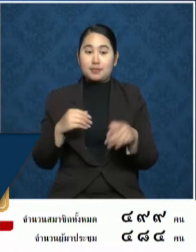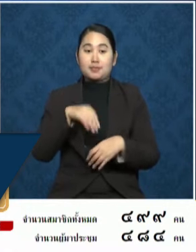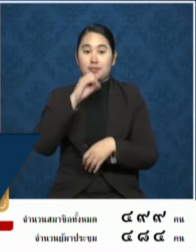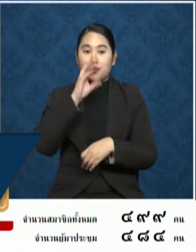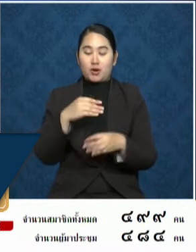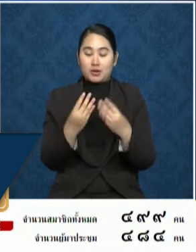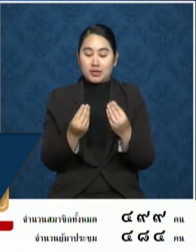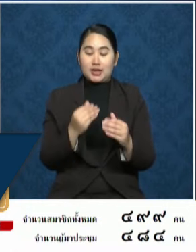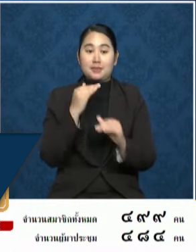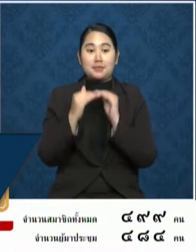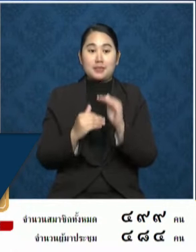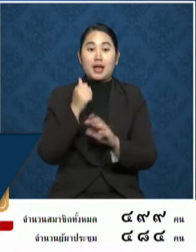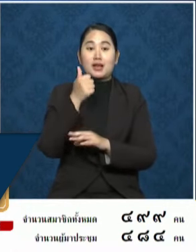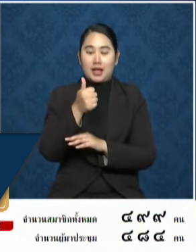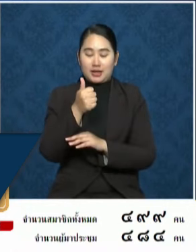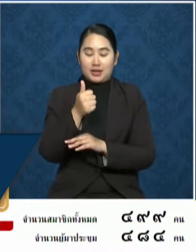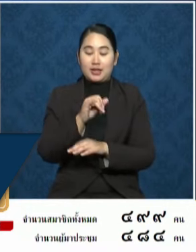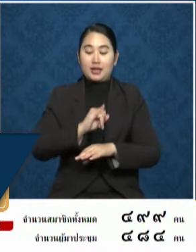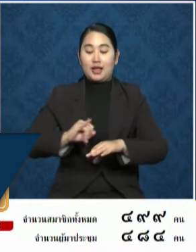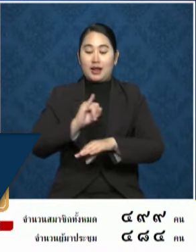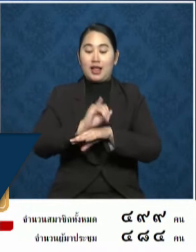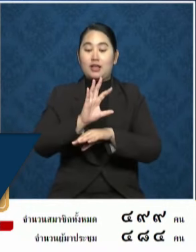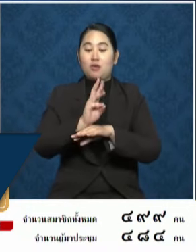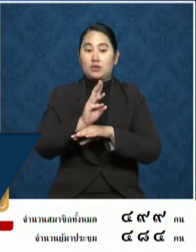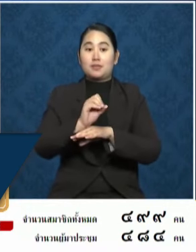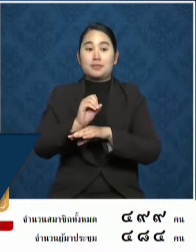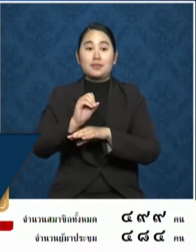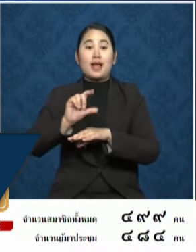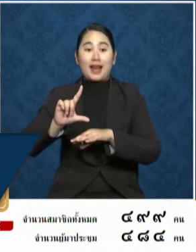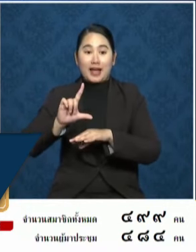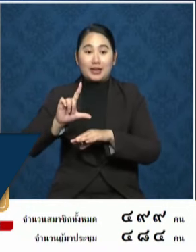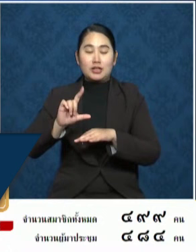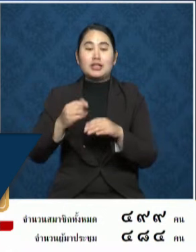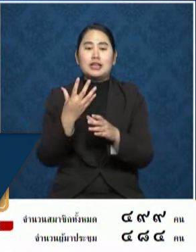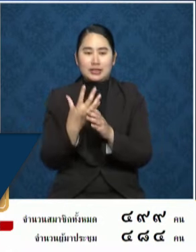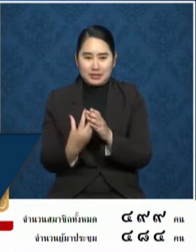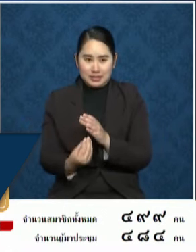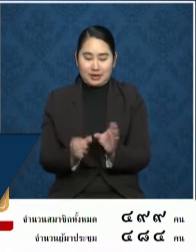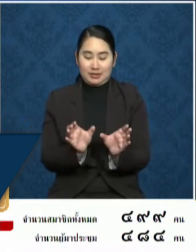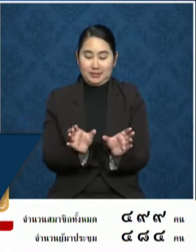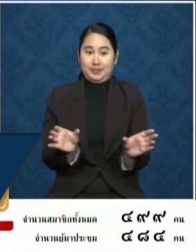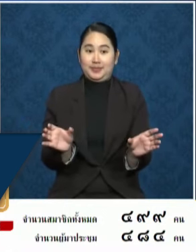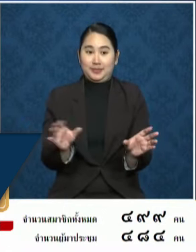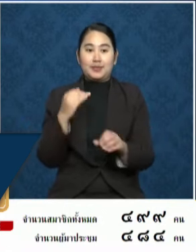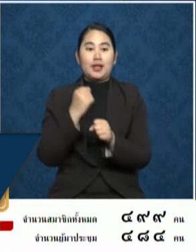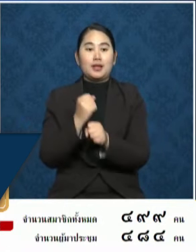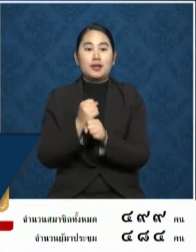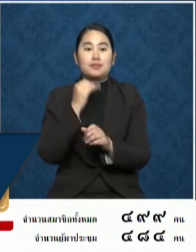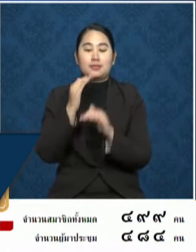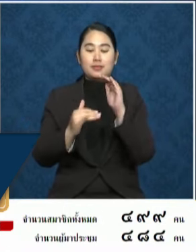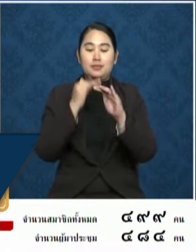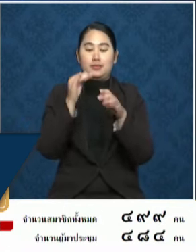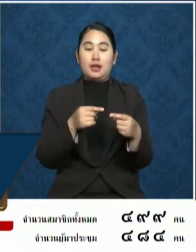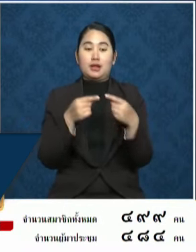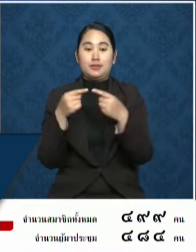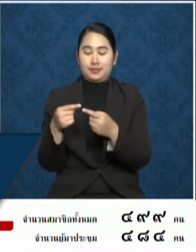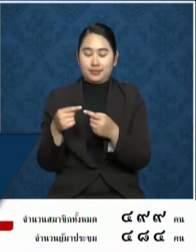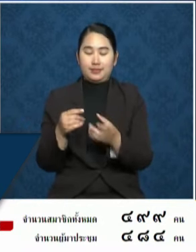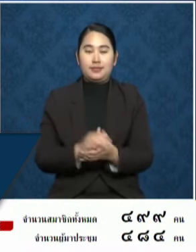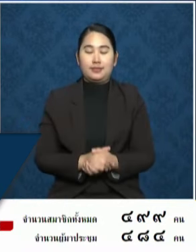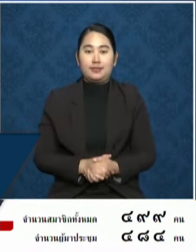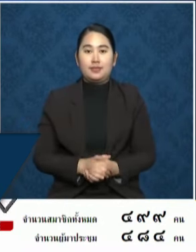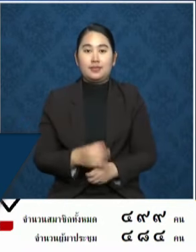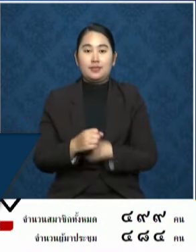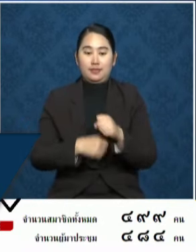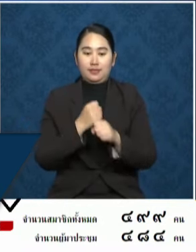ได้ 60ล้านไร่ตอนนี้เราทำได้ครึ่งนึงครับเหลืออีกครึ่งนึงต้องพัฒนาต่อไปท่านประธานครับ